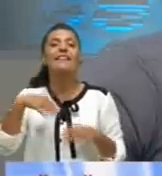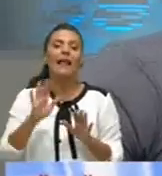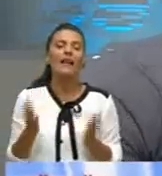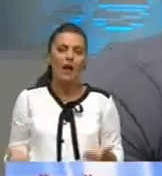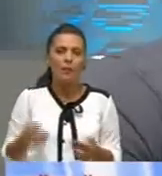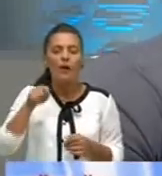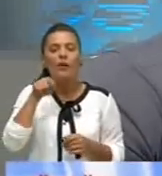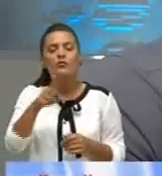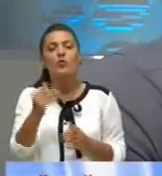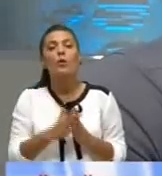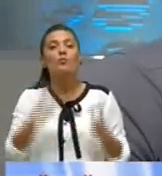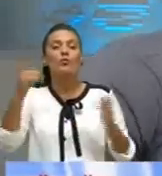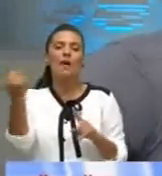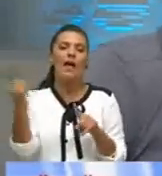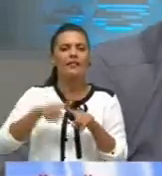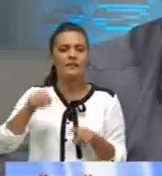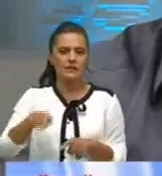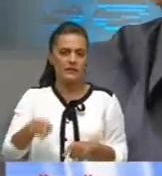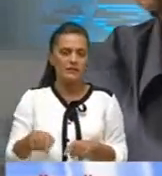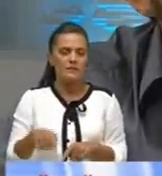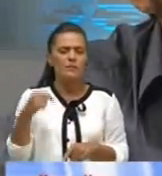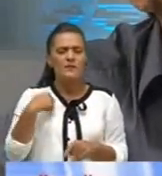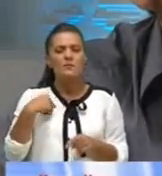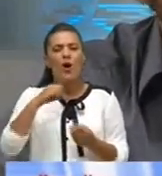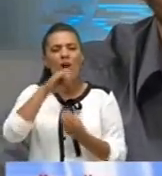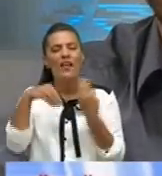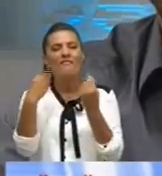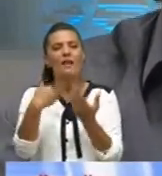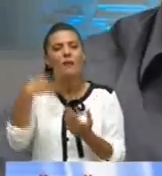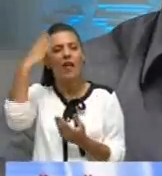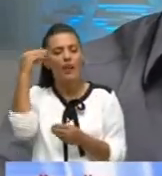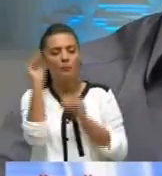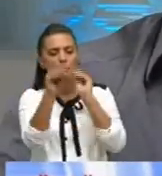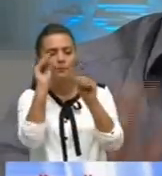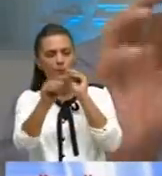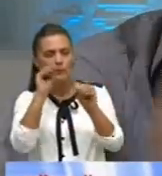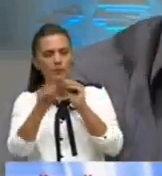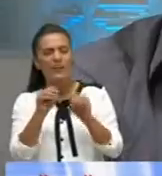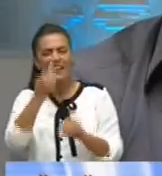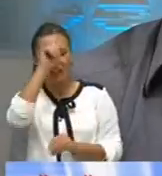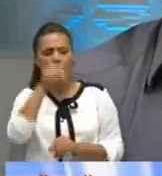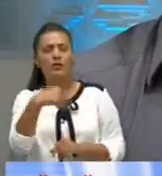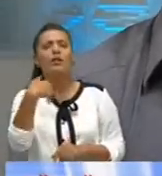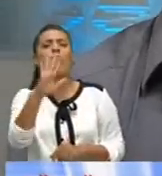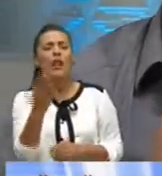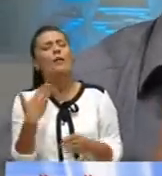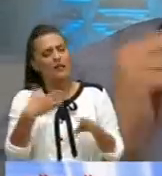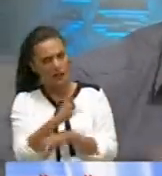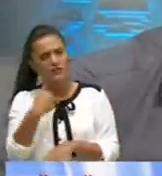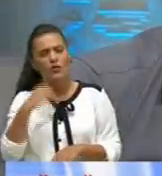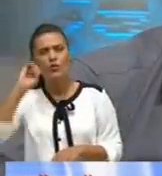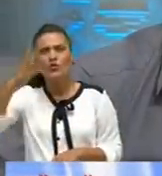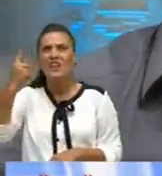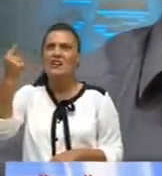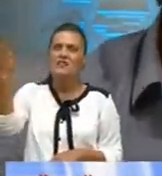ama çok büyük bir Hı-hı. faktörü. Bizim olaya verdiğimiz anlamlardır. Tek başına bu değildir. Yani evet gerçekten de güneş ışığını